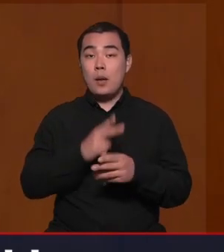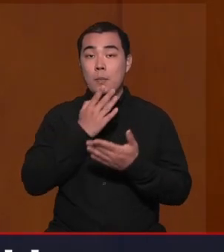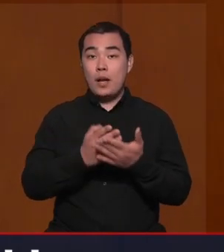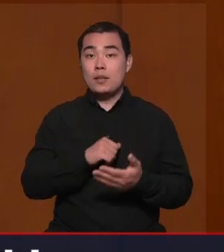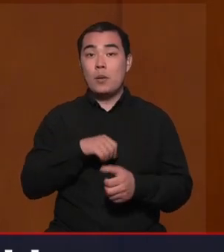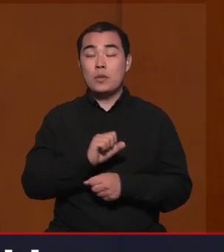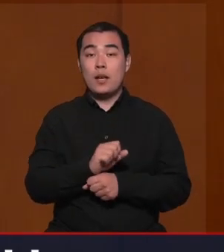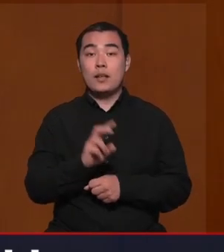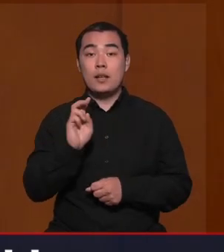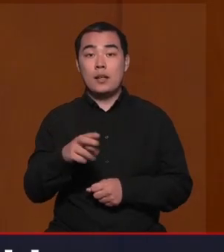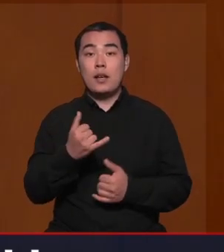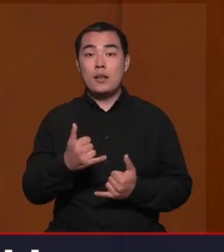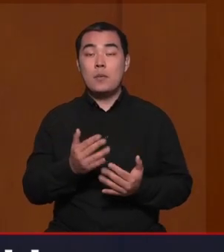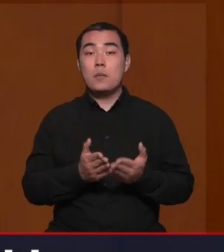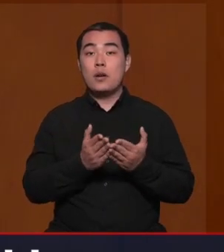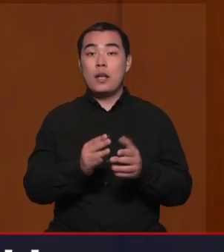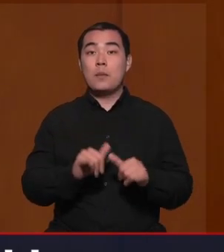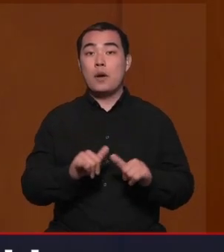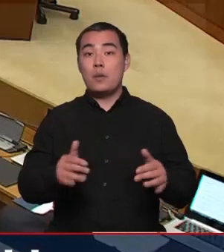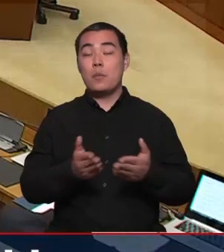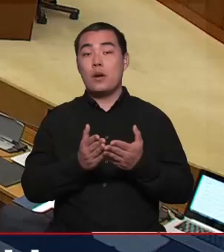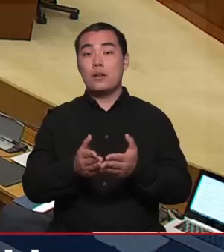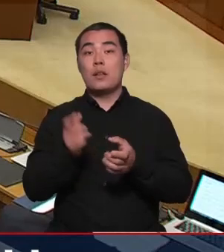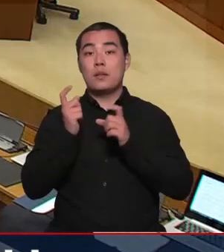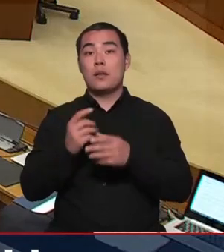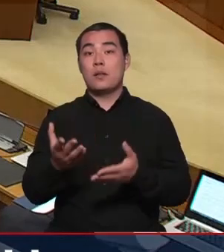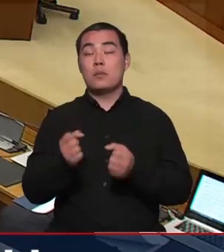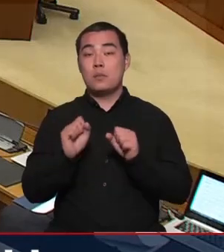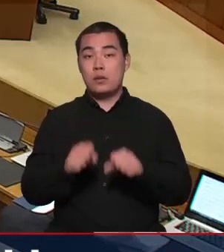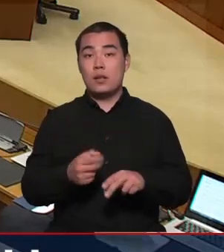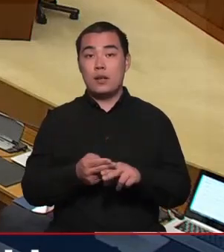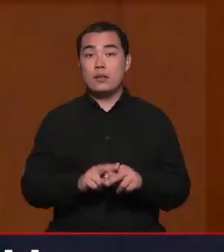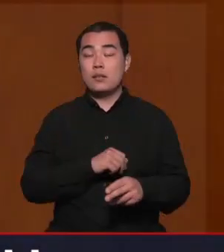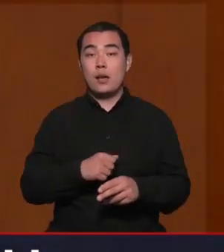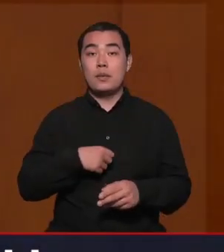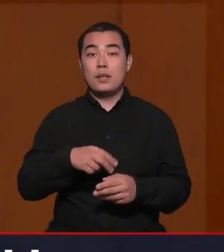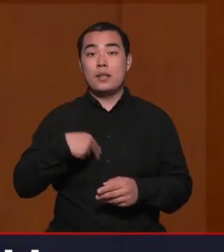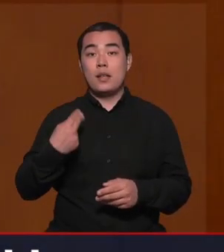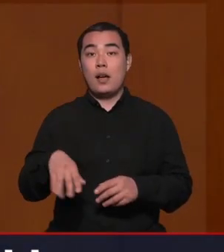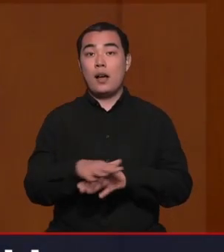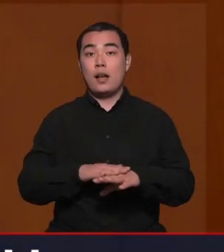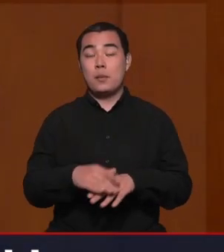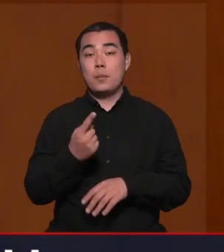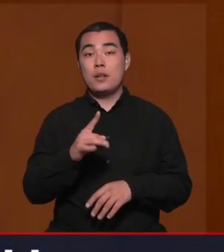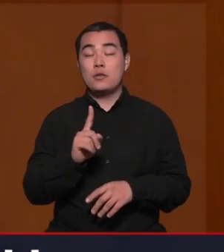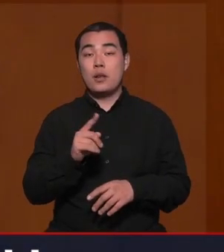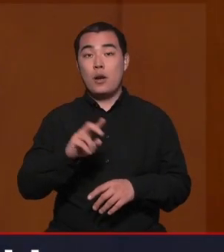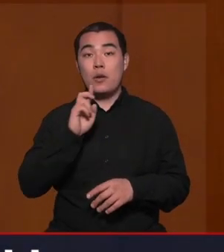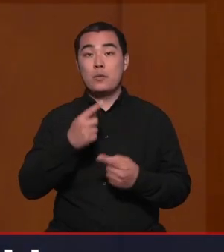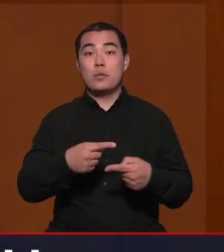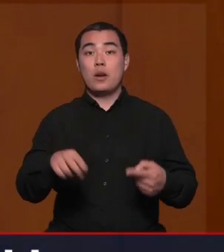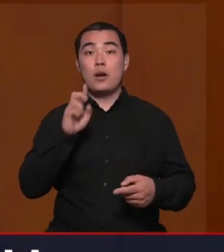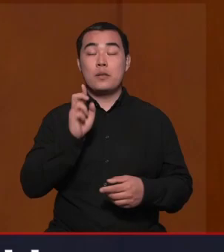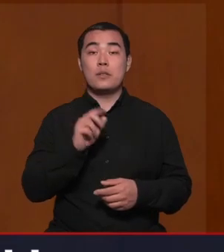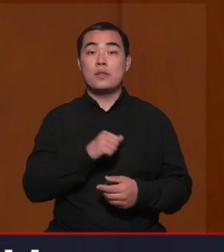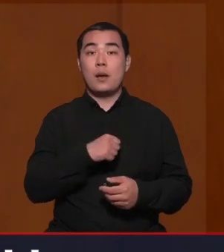көліктер барып Қытайдағы порттардан, аэропорттардан тікелей жүктерді алып кете алады. Осы уақытқа дейін Қытай Халық Республикасы бірде бір елге осылай басқа елдің